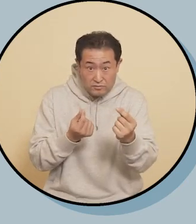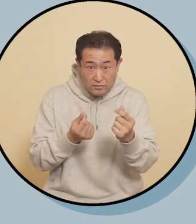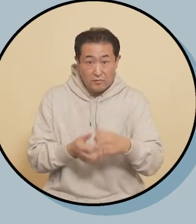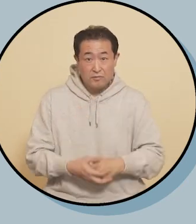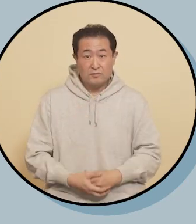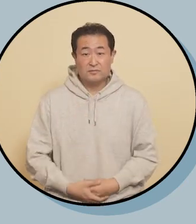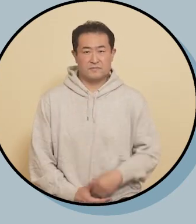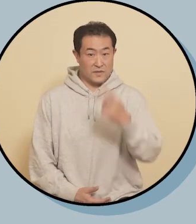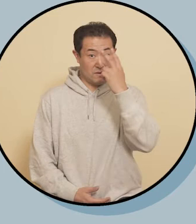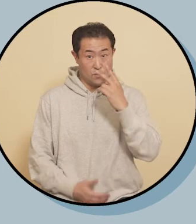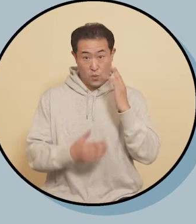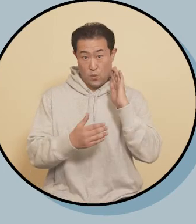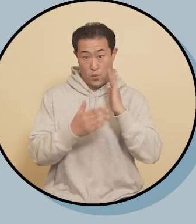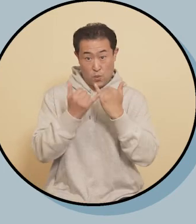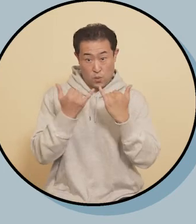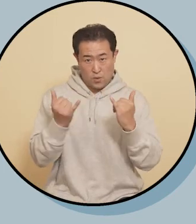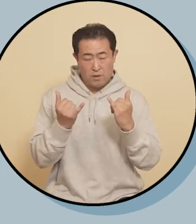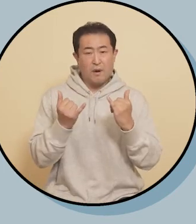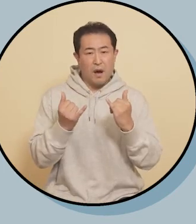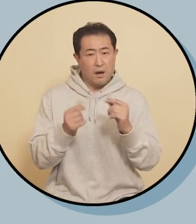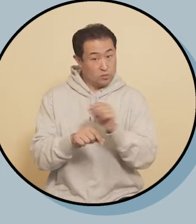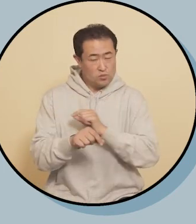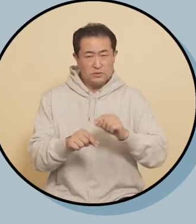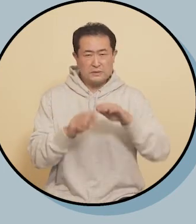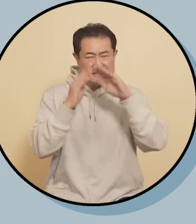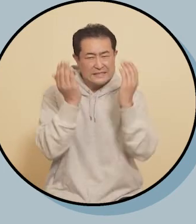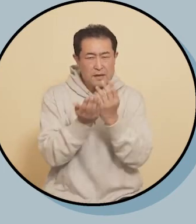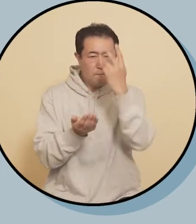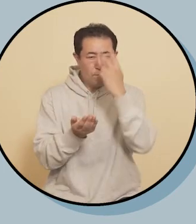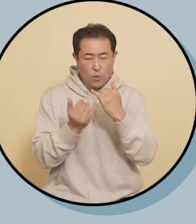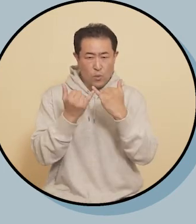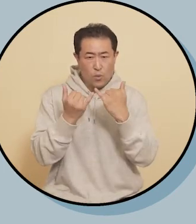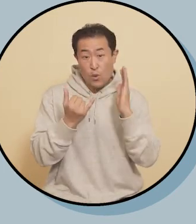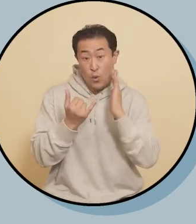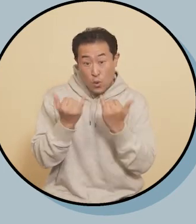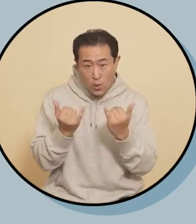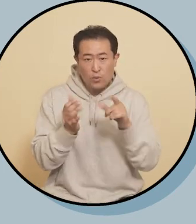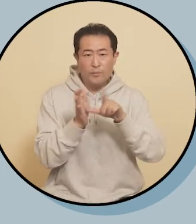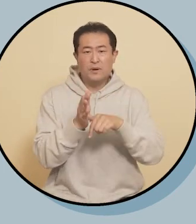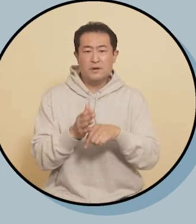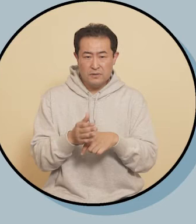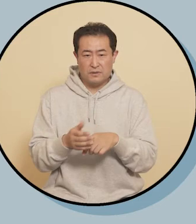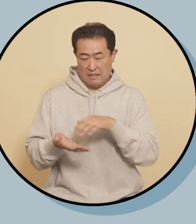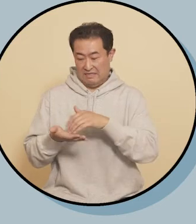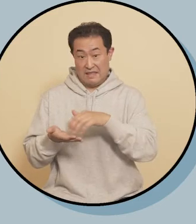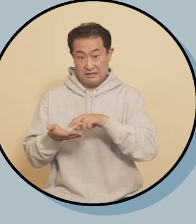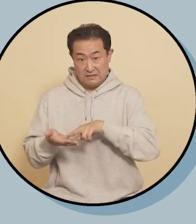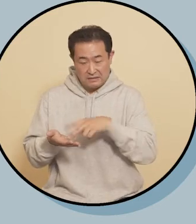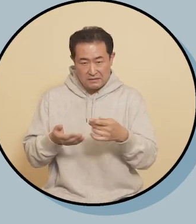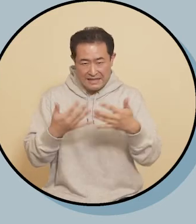ですけどそうですねえっとまぁ望楼の人の場合はですね8まっ特に a全朦朧の人の場合は